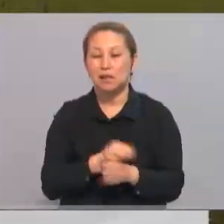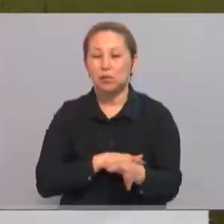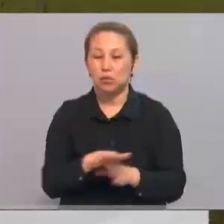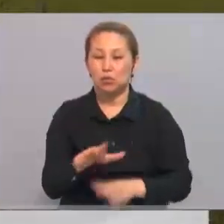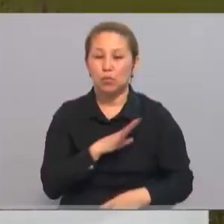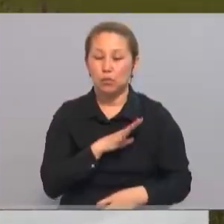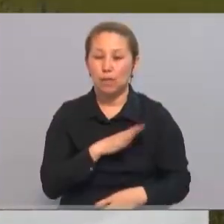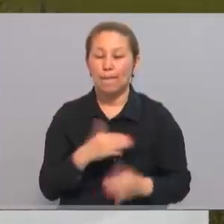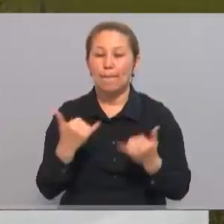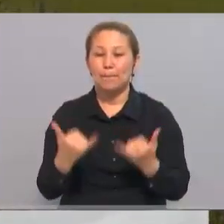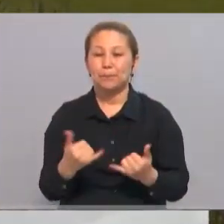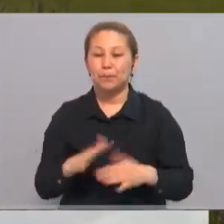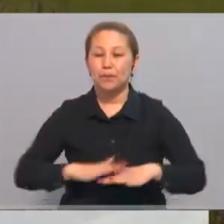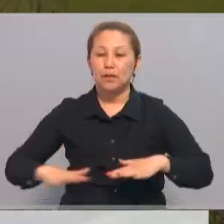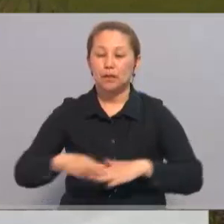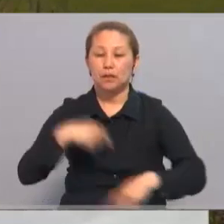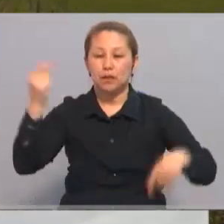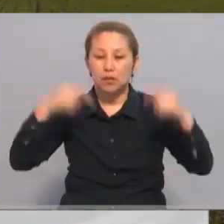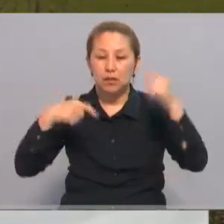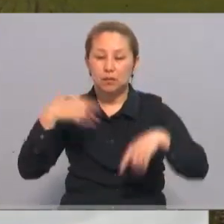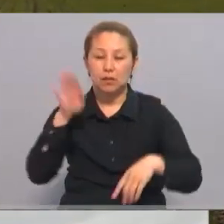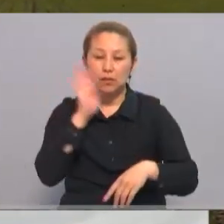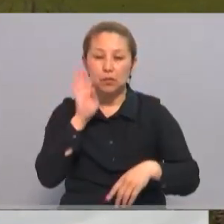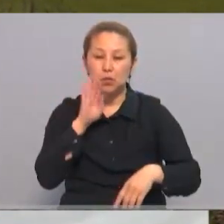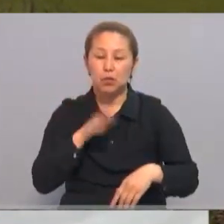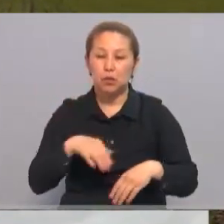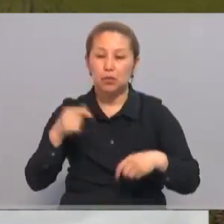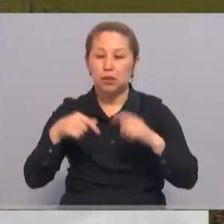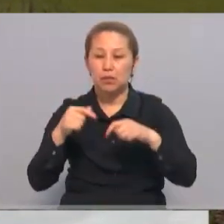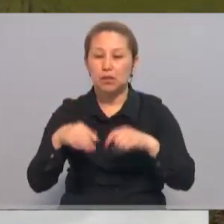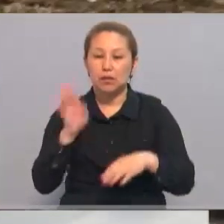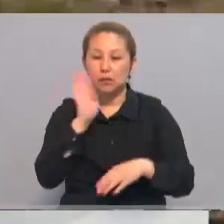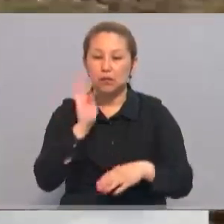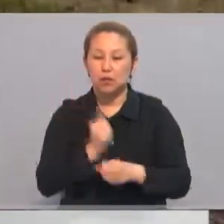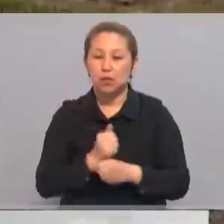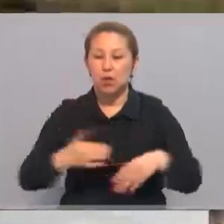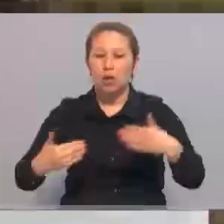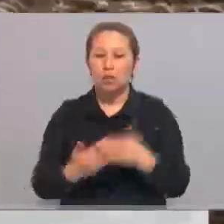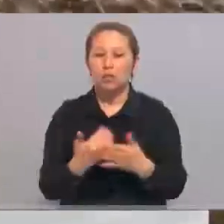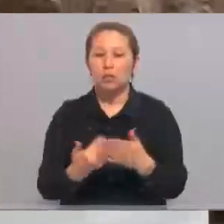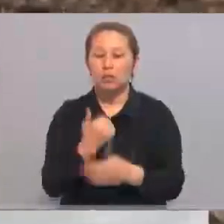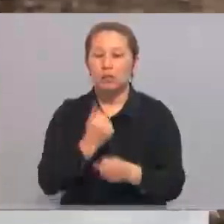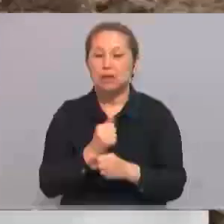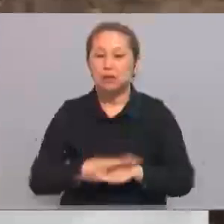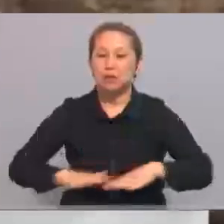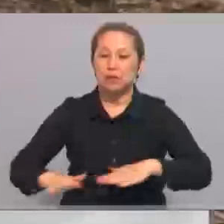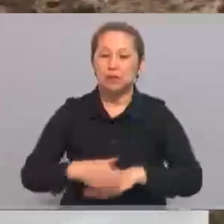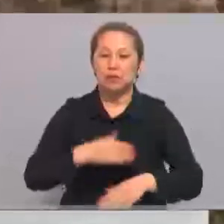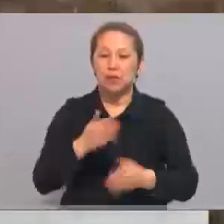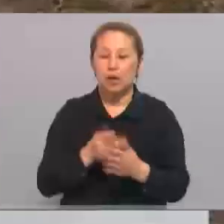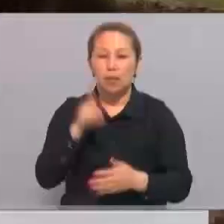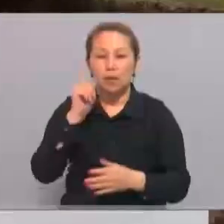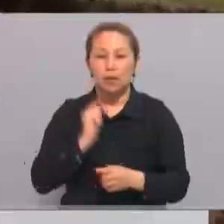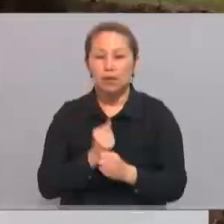өндірілген болатын. Бұл ретте өңірде жаңбырлатып және тамшылатып суғару, өзге де жаңа технологияларды батыл енгізудің пайдасы тиіп